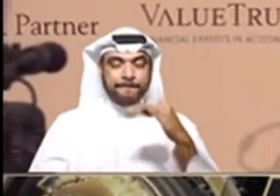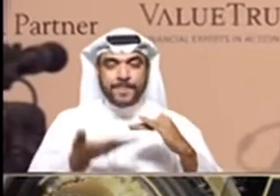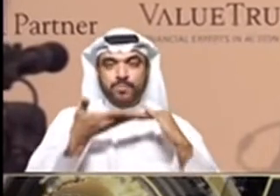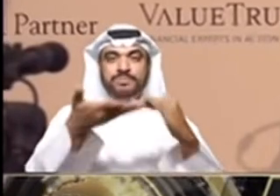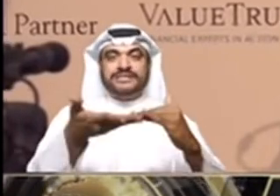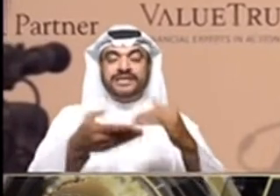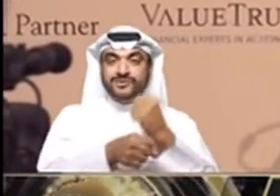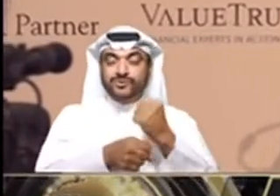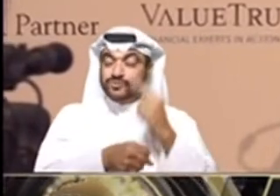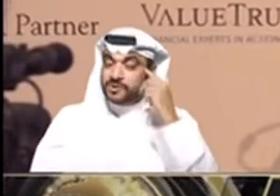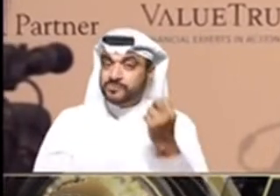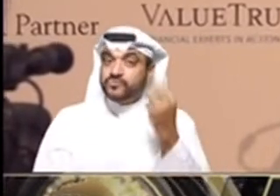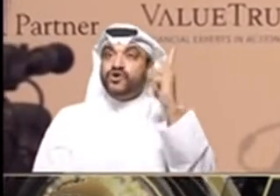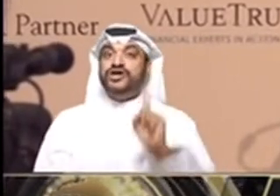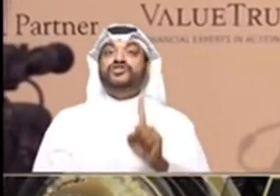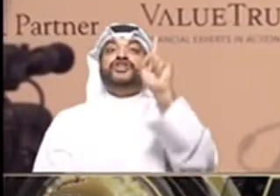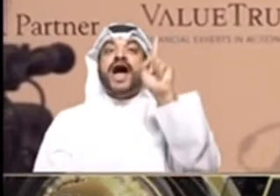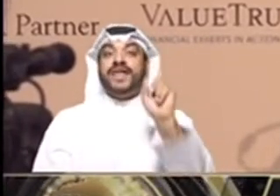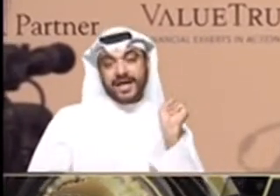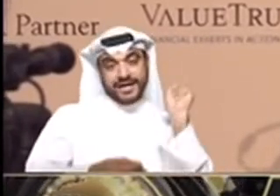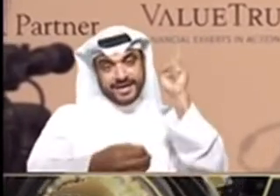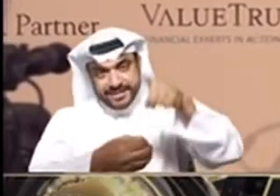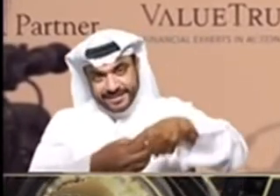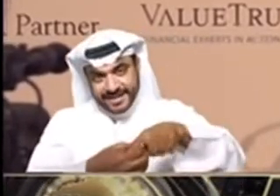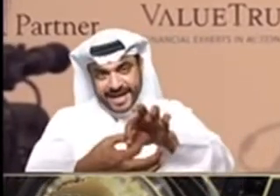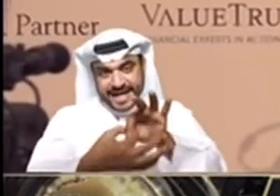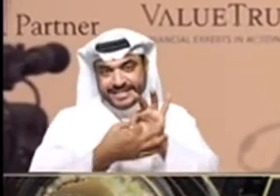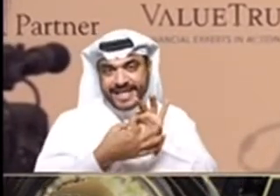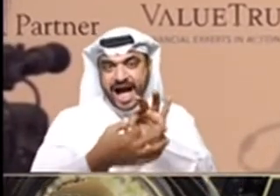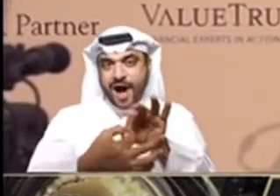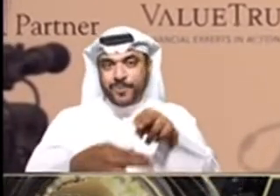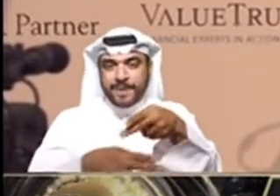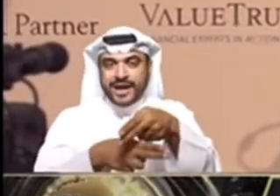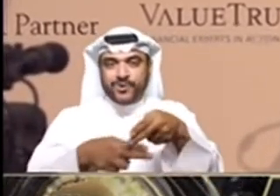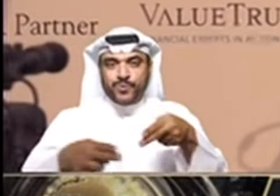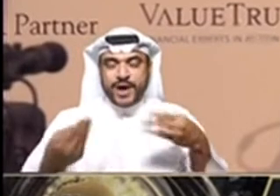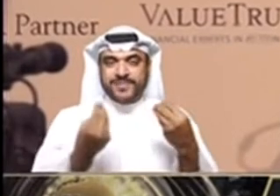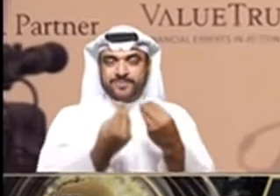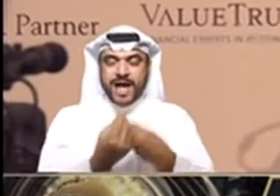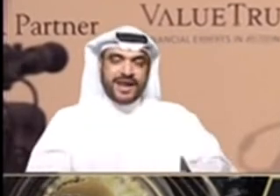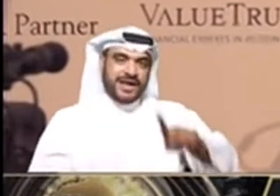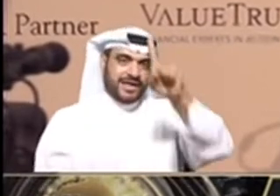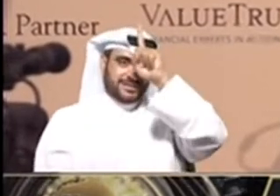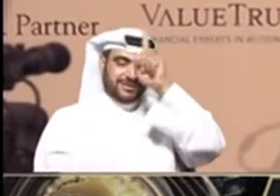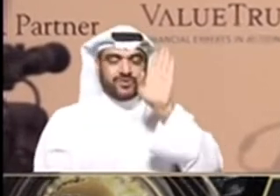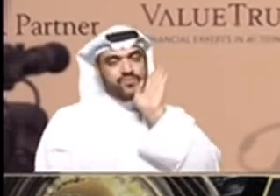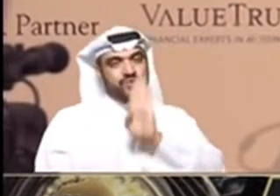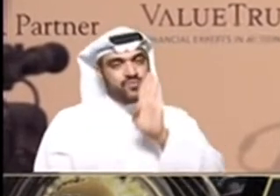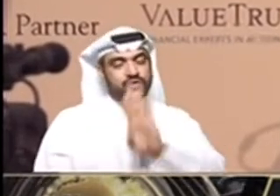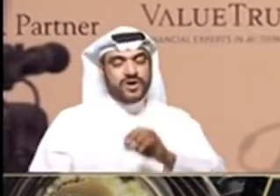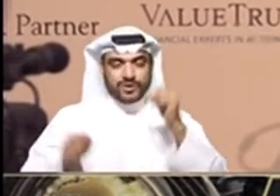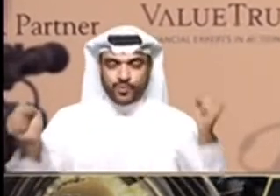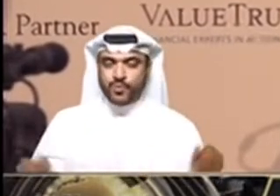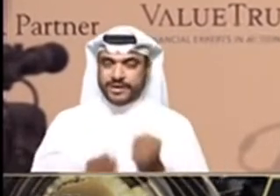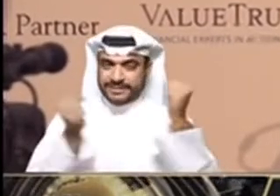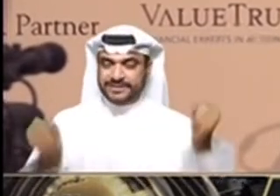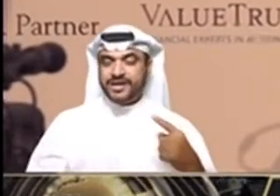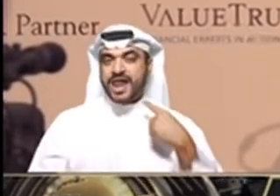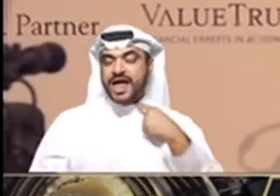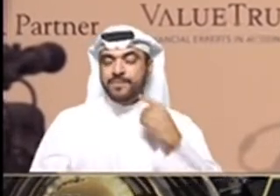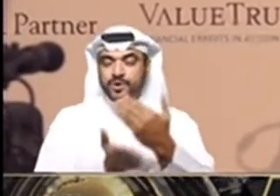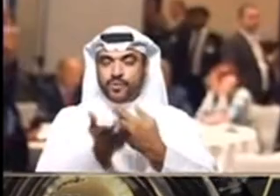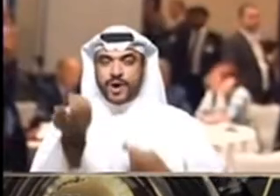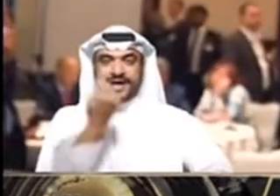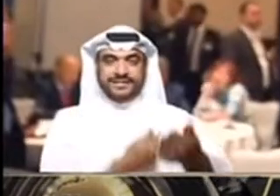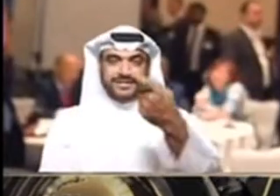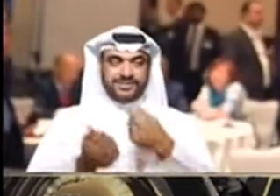يجب أن يلعب دور الجسر ذو الاتجاهين في التعاون العلمي والتجاري بين